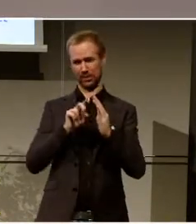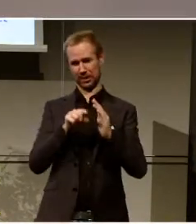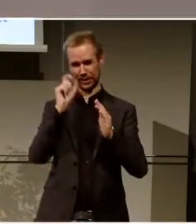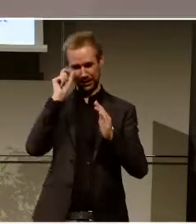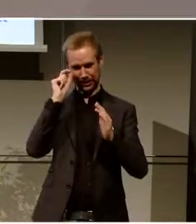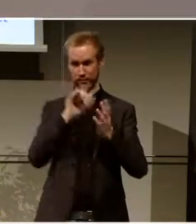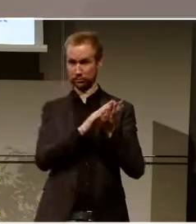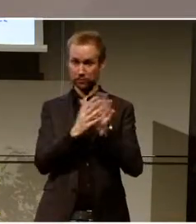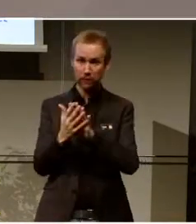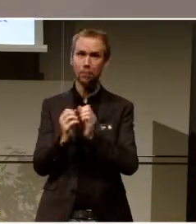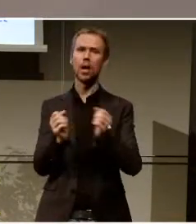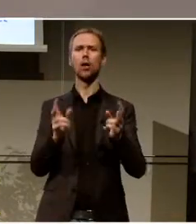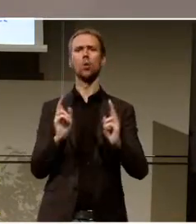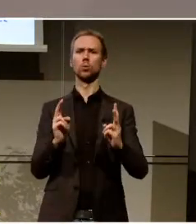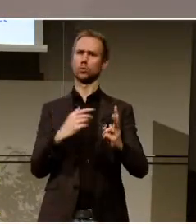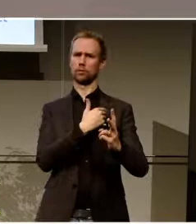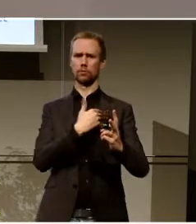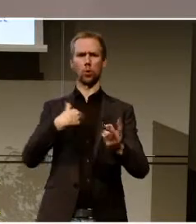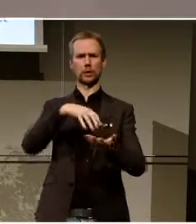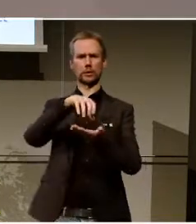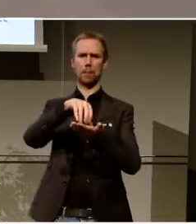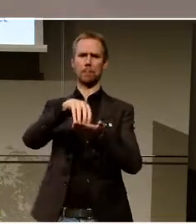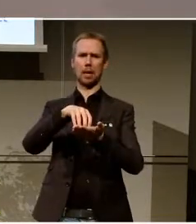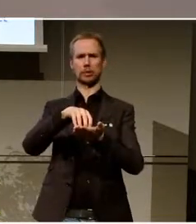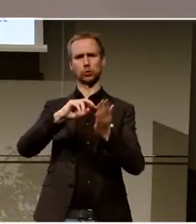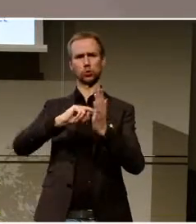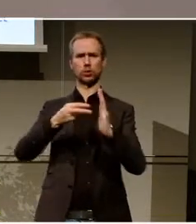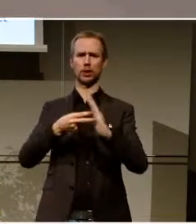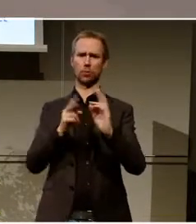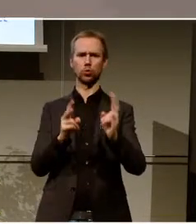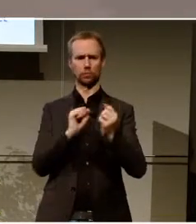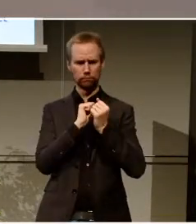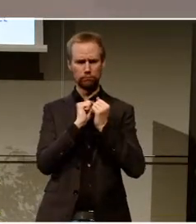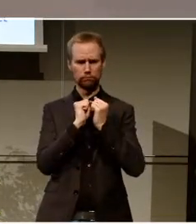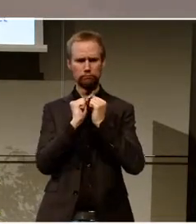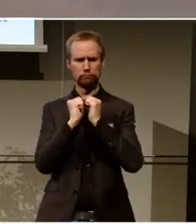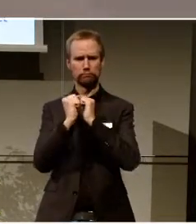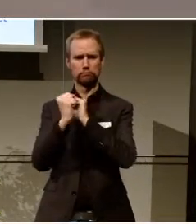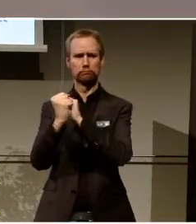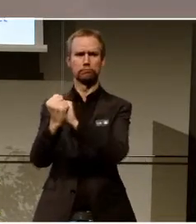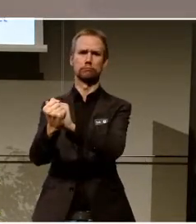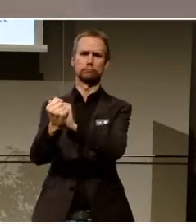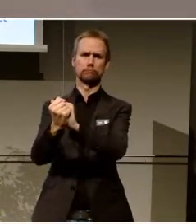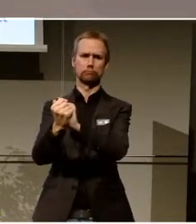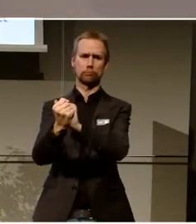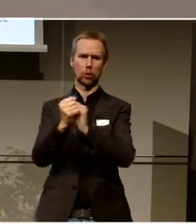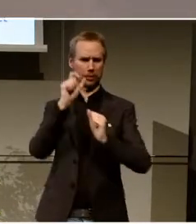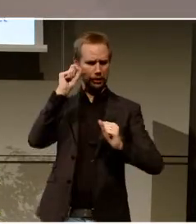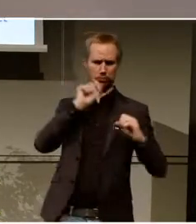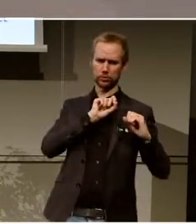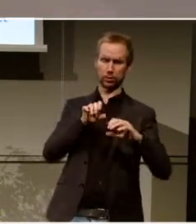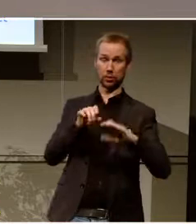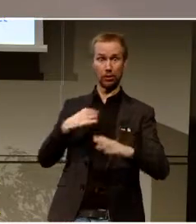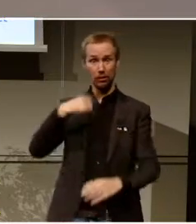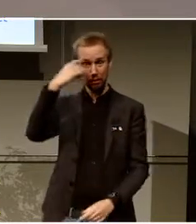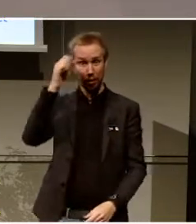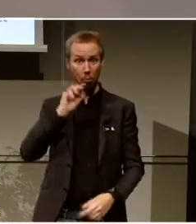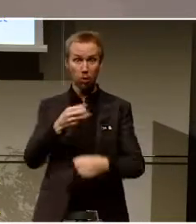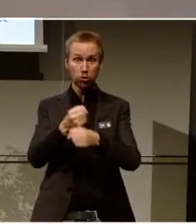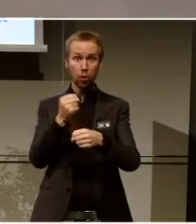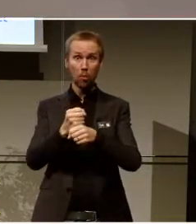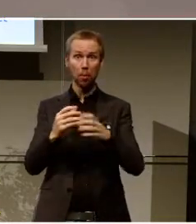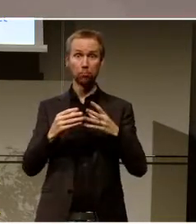att stora samhälleliga systemen själva också förändras av digitaliseringen. Och så tänker jag på att om jobben försvinner så är det en ganska stor